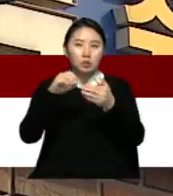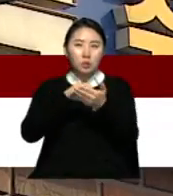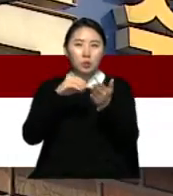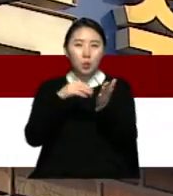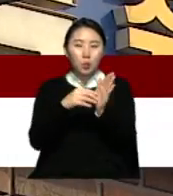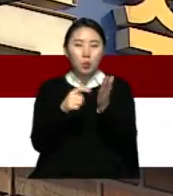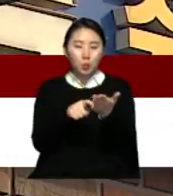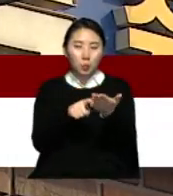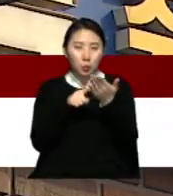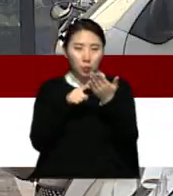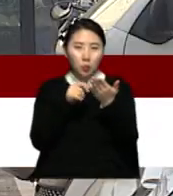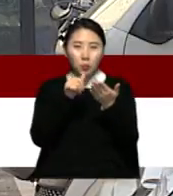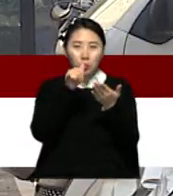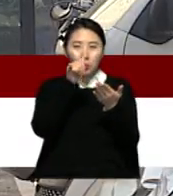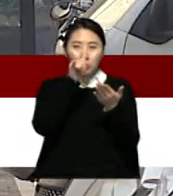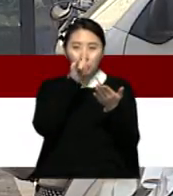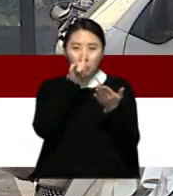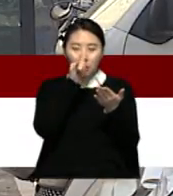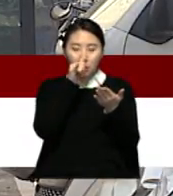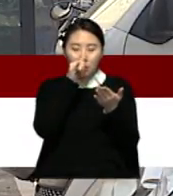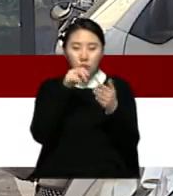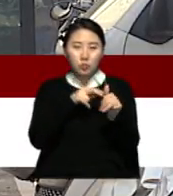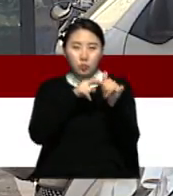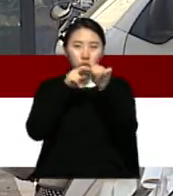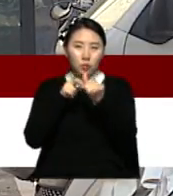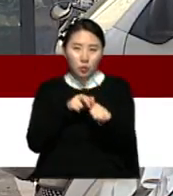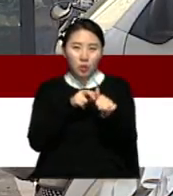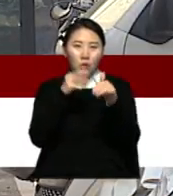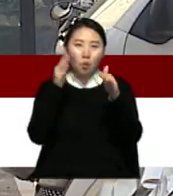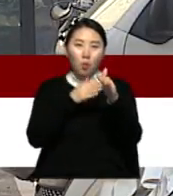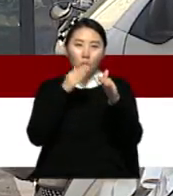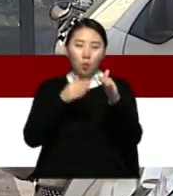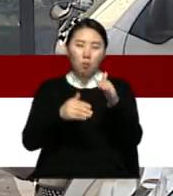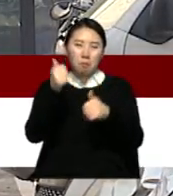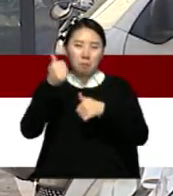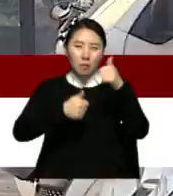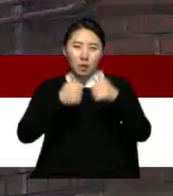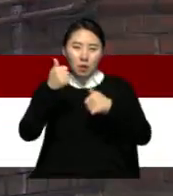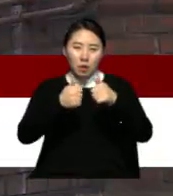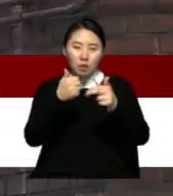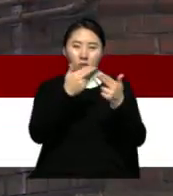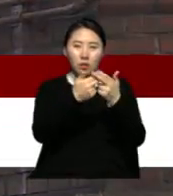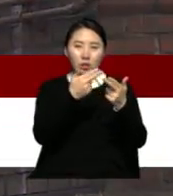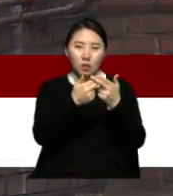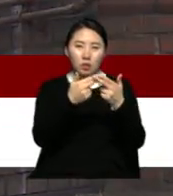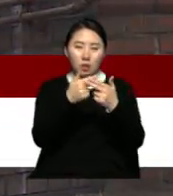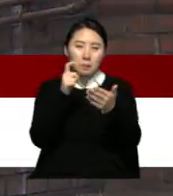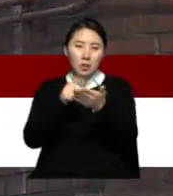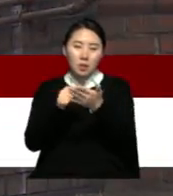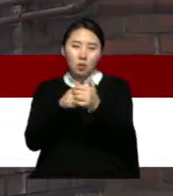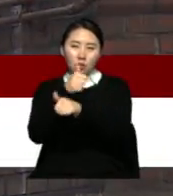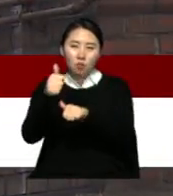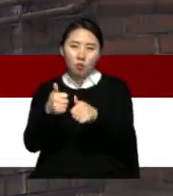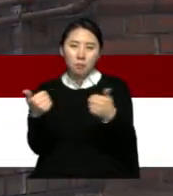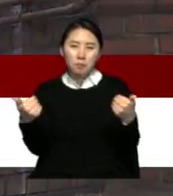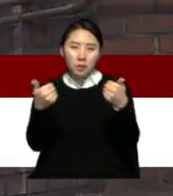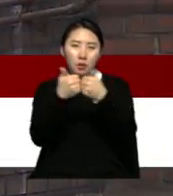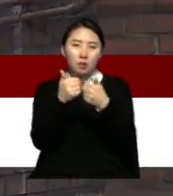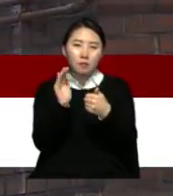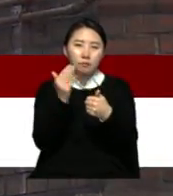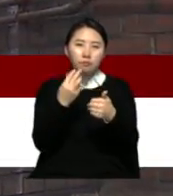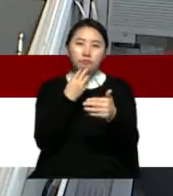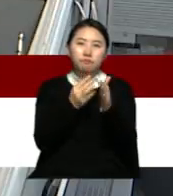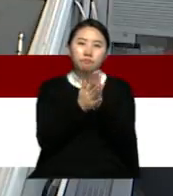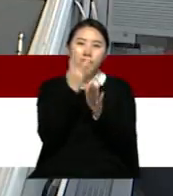50%로 나타났습니다. 하지만 조사 과정에서의 공정성 시비와 조합과 비대위의 문제점 제기가 일면서